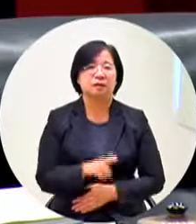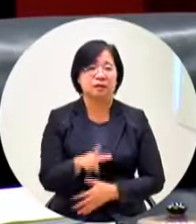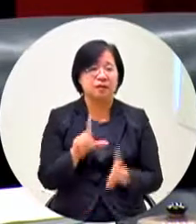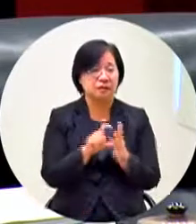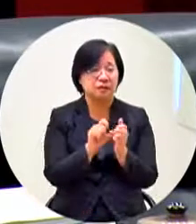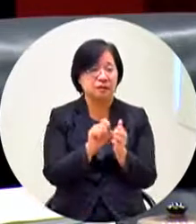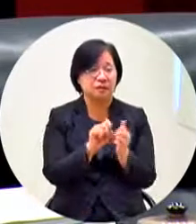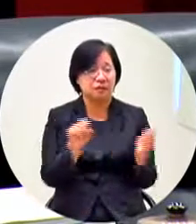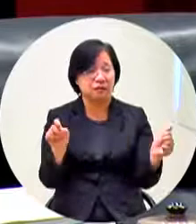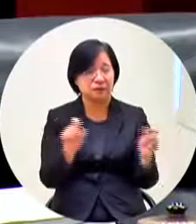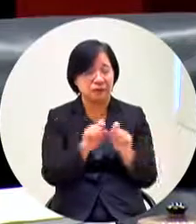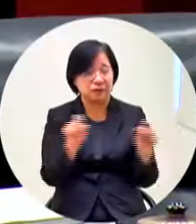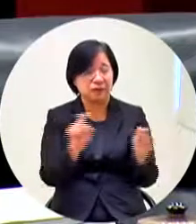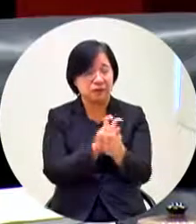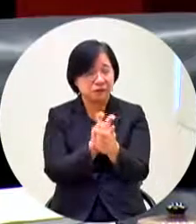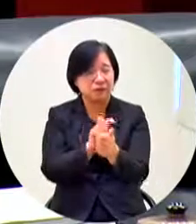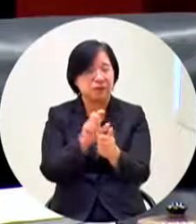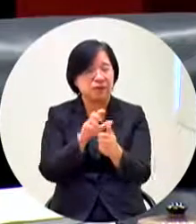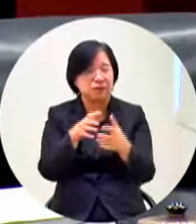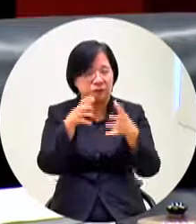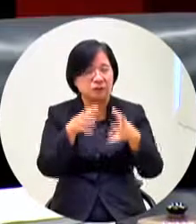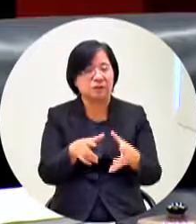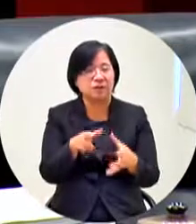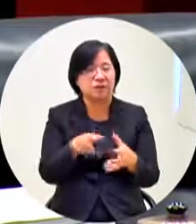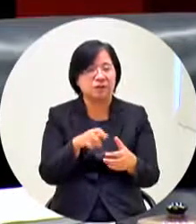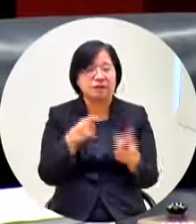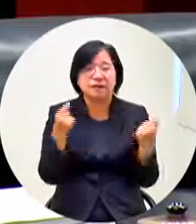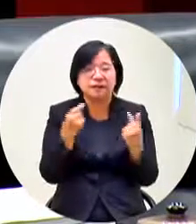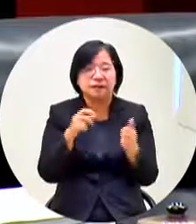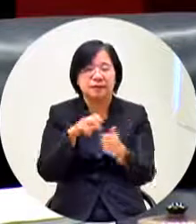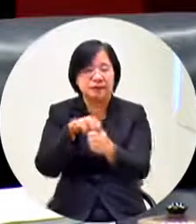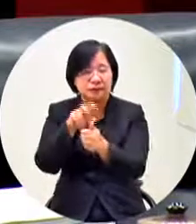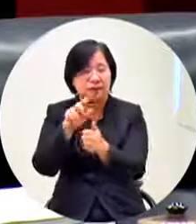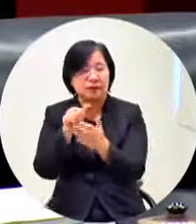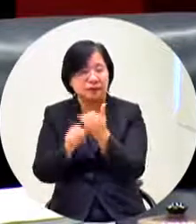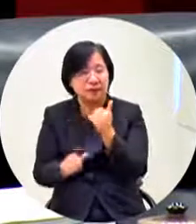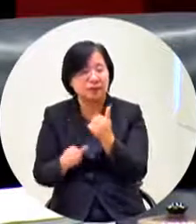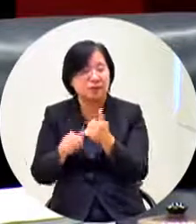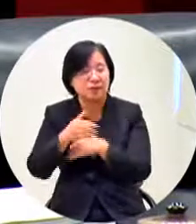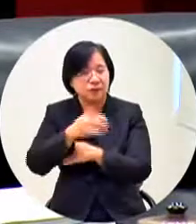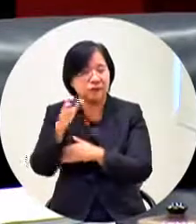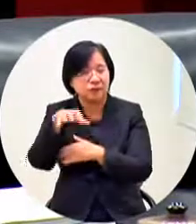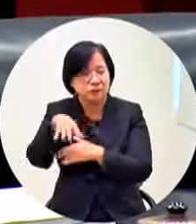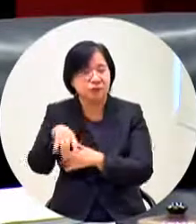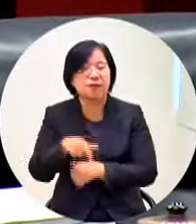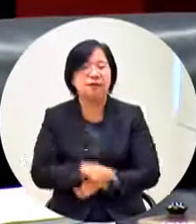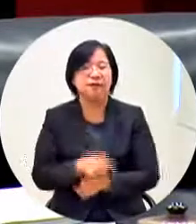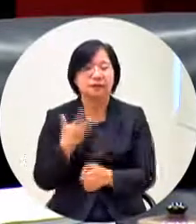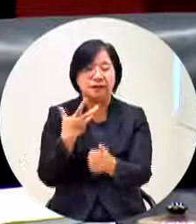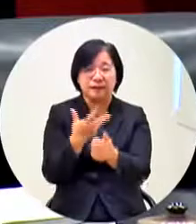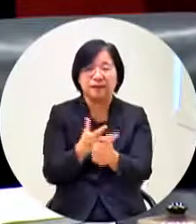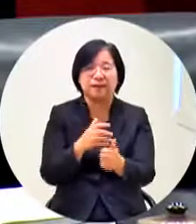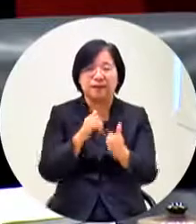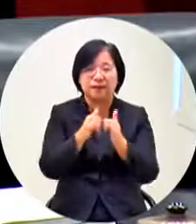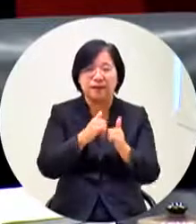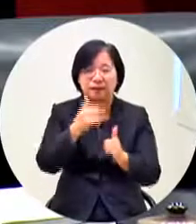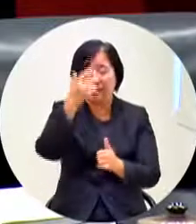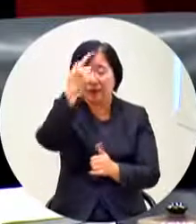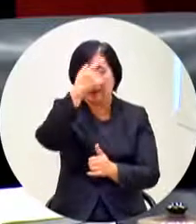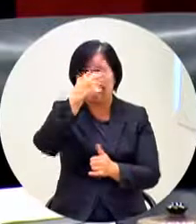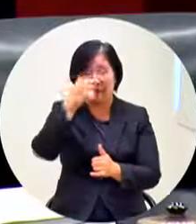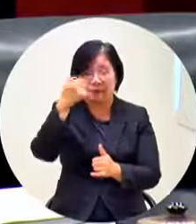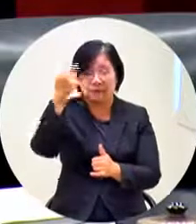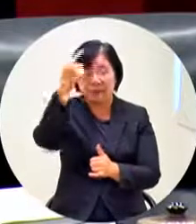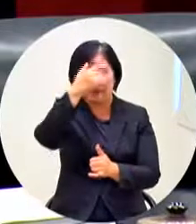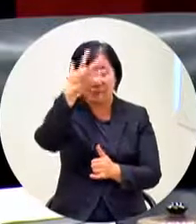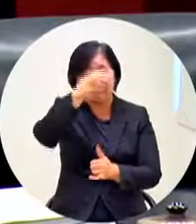村，也就称为一个养生村，那希望能够提供给我们这些长辈有一个热火退休的一个新